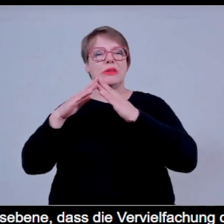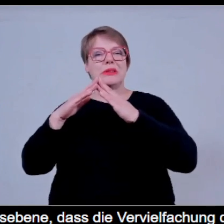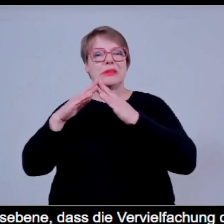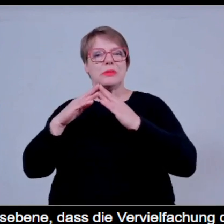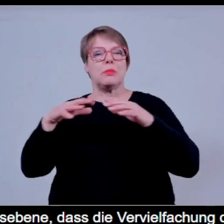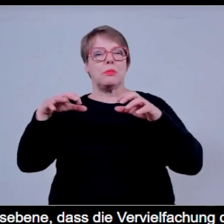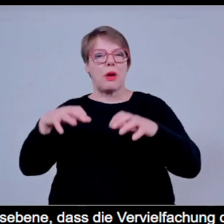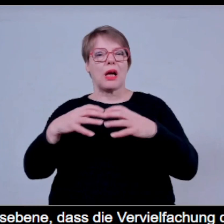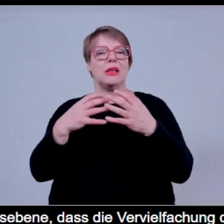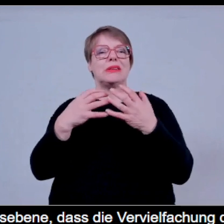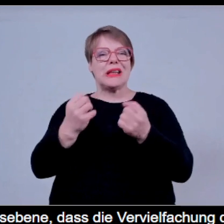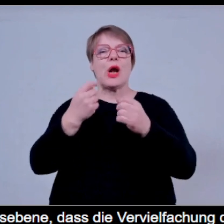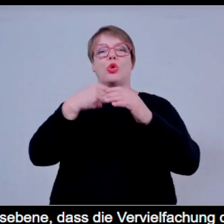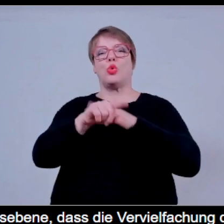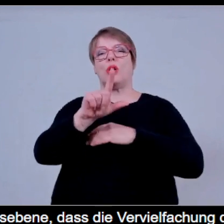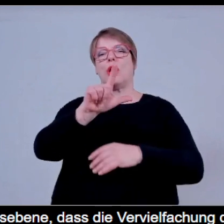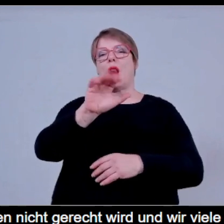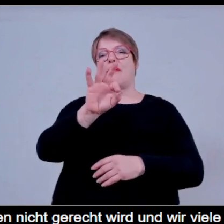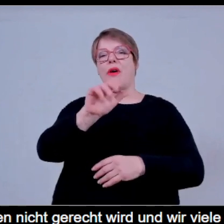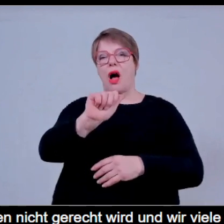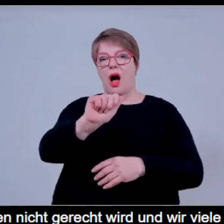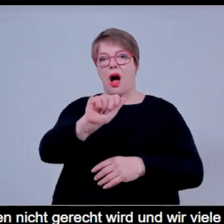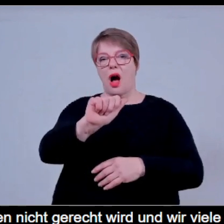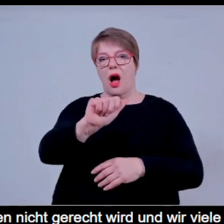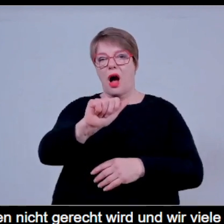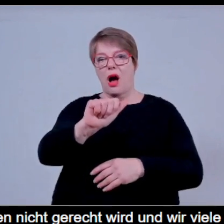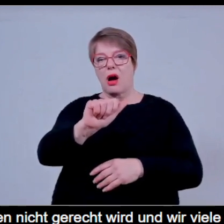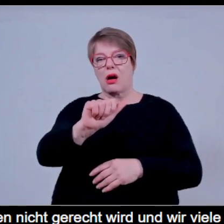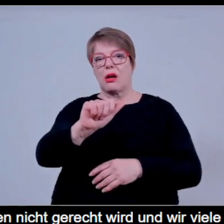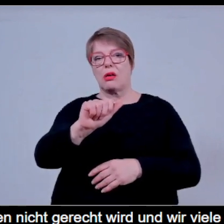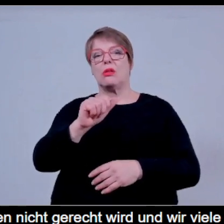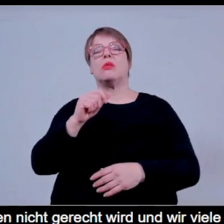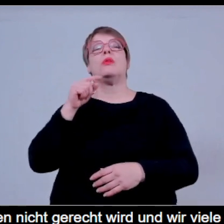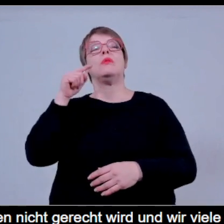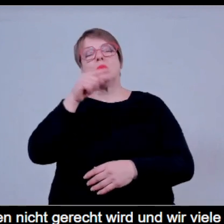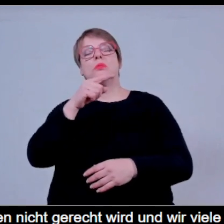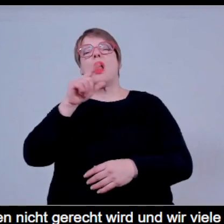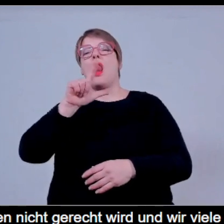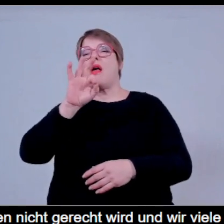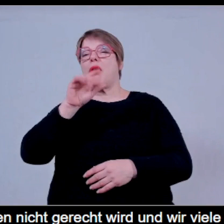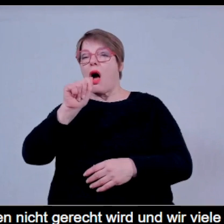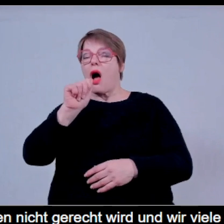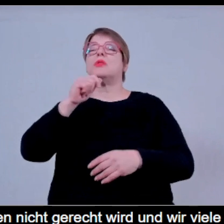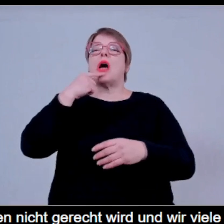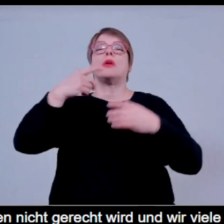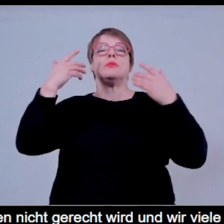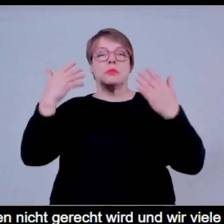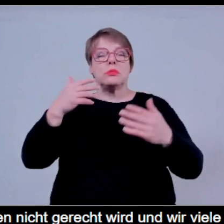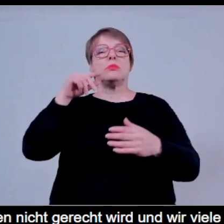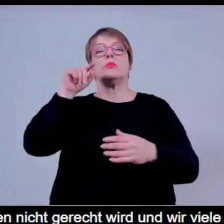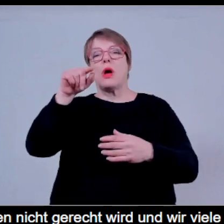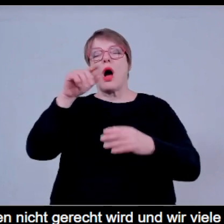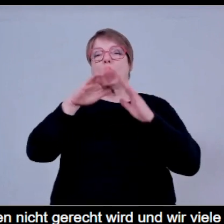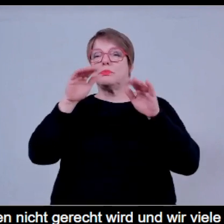drauf sitzen bleibt. Diese Möglichkeit besteht bei uns. Und im Januar wollen wir dann eben die bayerische Härtefallhilfe hinterher schieben.